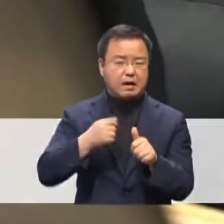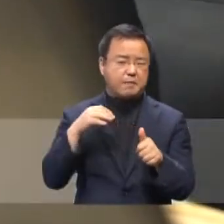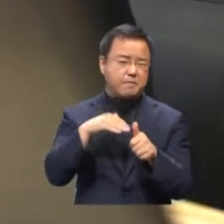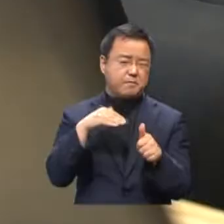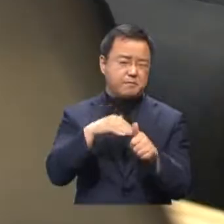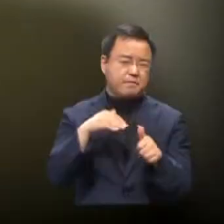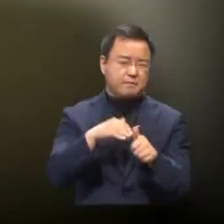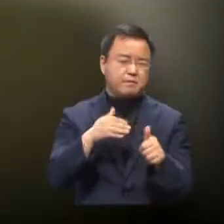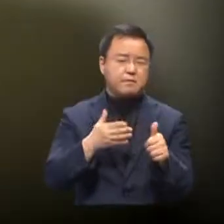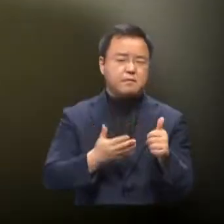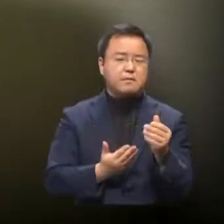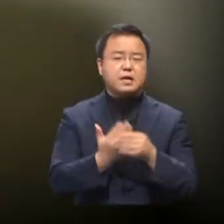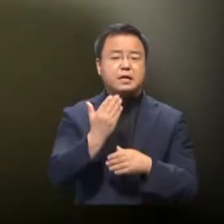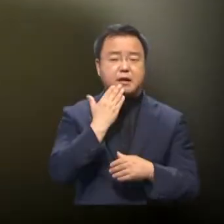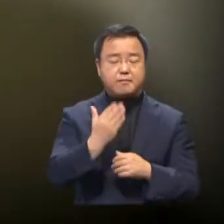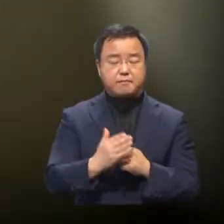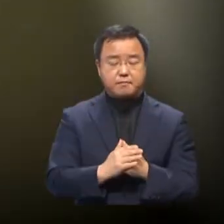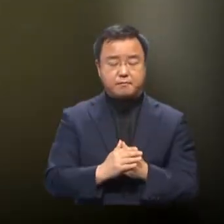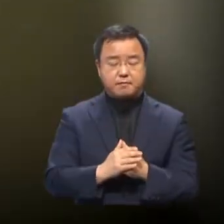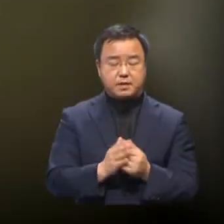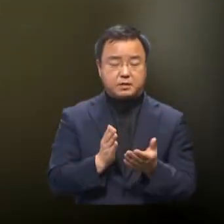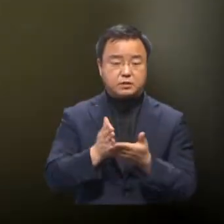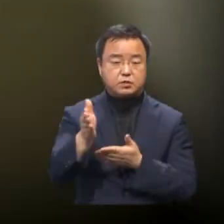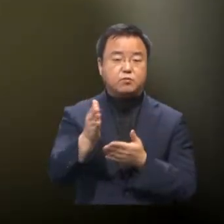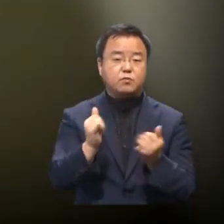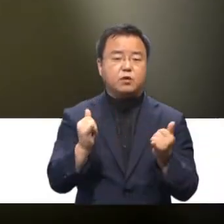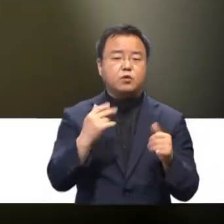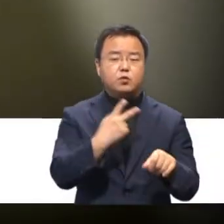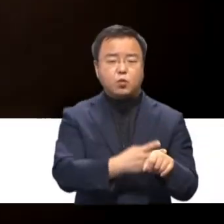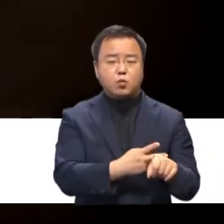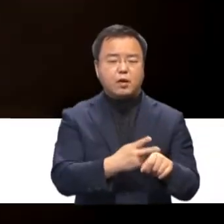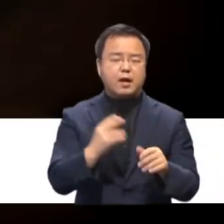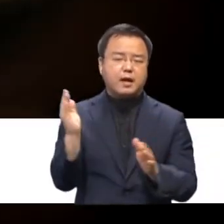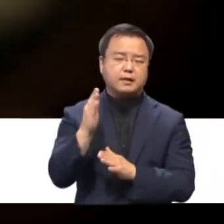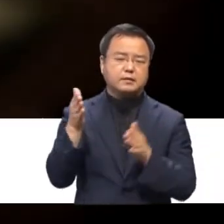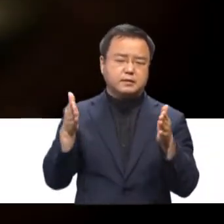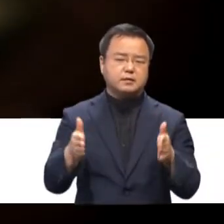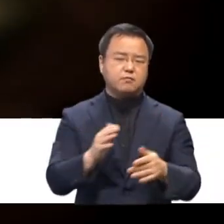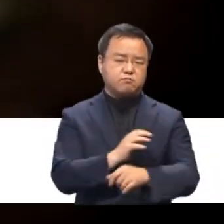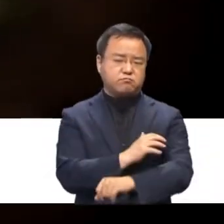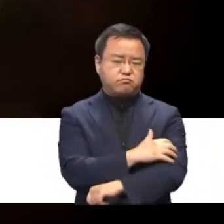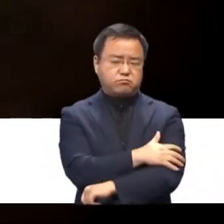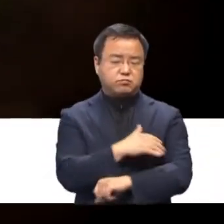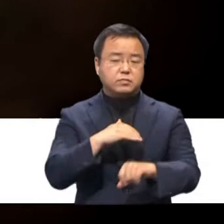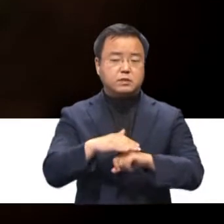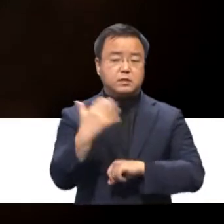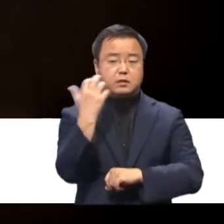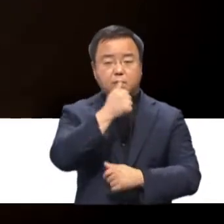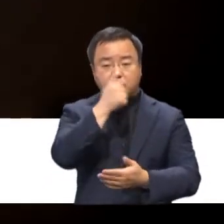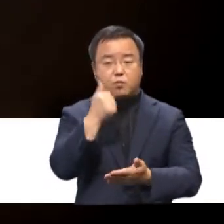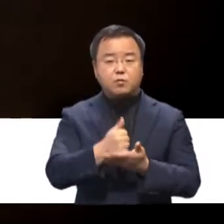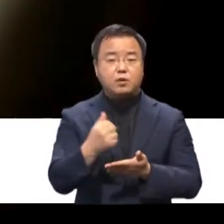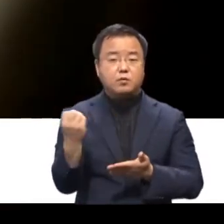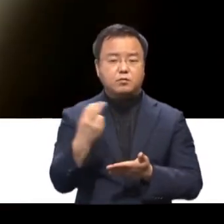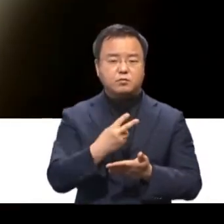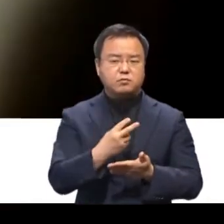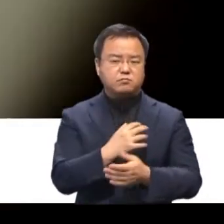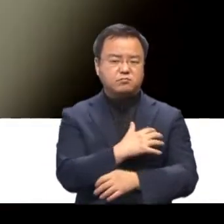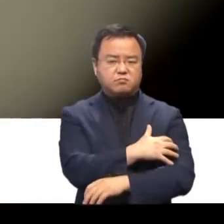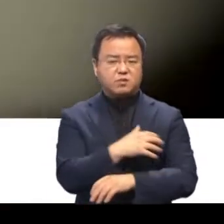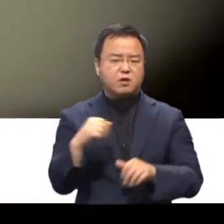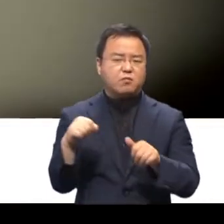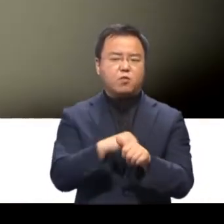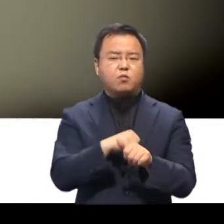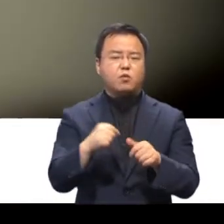있습니다 전문가 드린 교수와 학생간의 성폭력이 권력형 성범죄 뿐만 아니라 위계에 의한 폭력